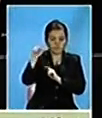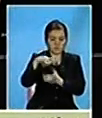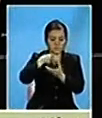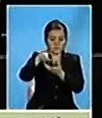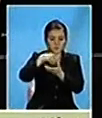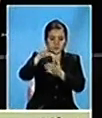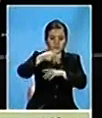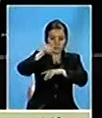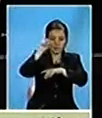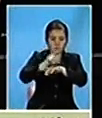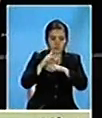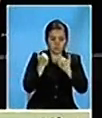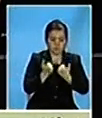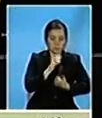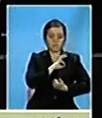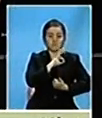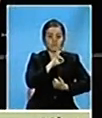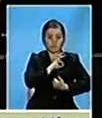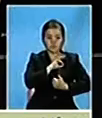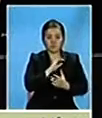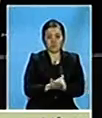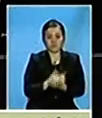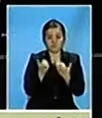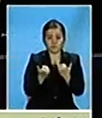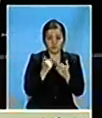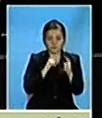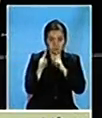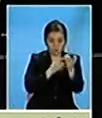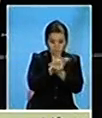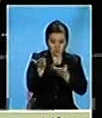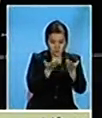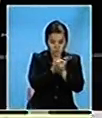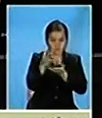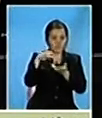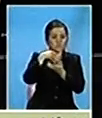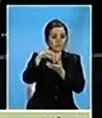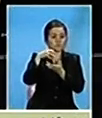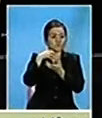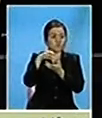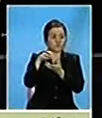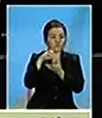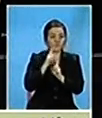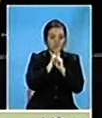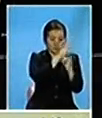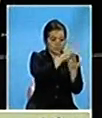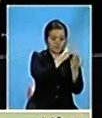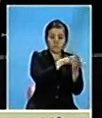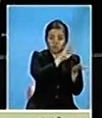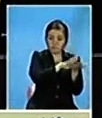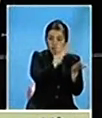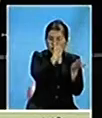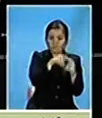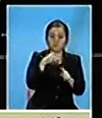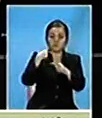ชุมท่านสมาชิกครับผมมีเรื่องที่จะแจ้งที่ไม่ปรากฏในระเบียบวาระ6เรื่องด้วย